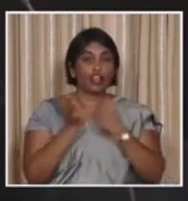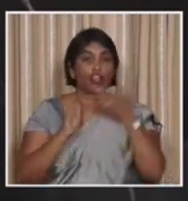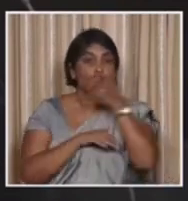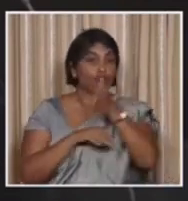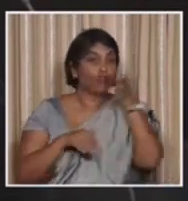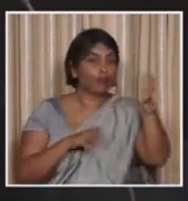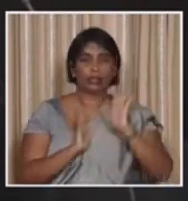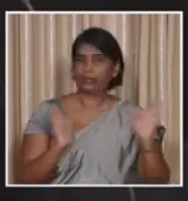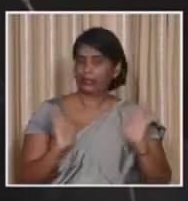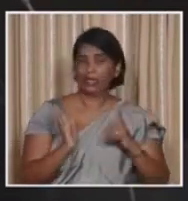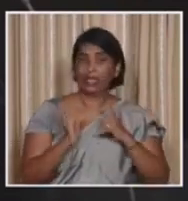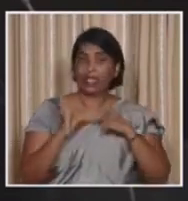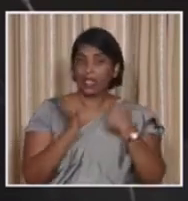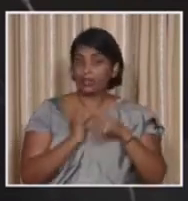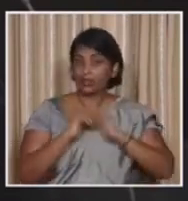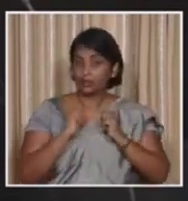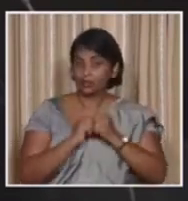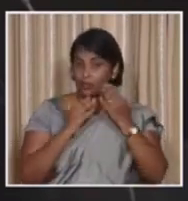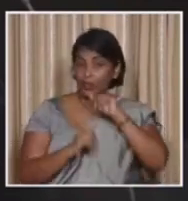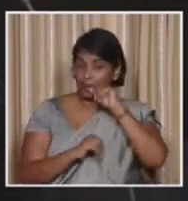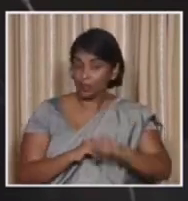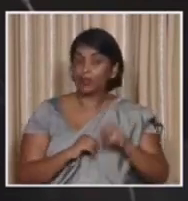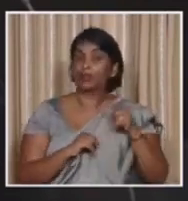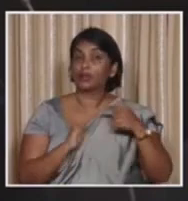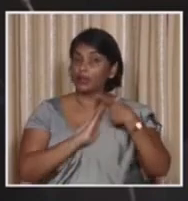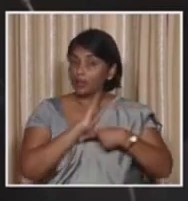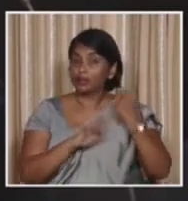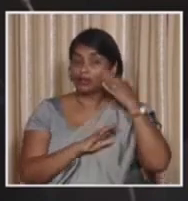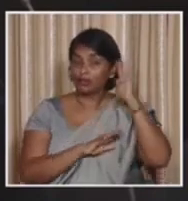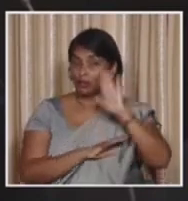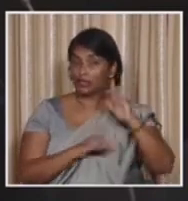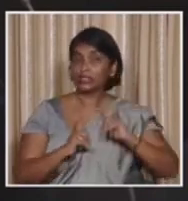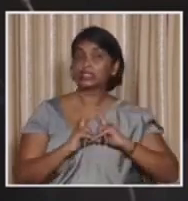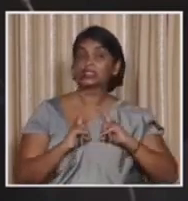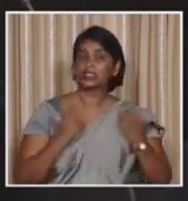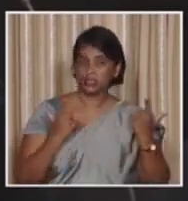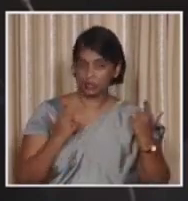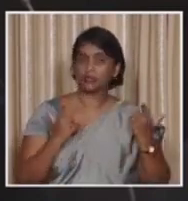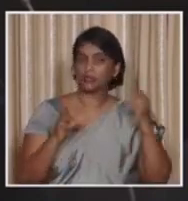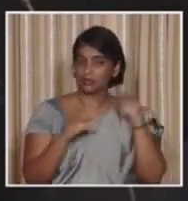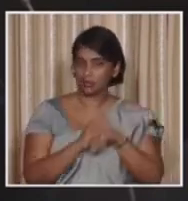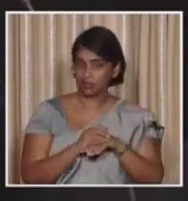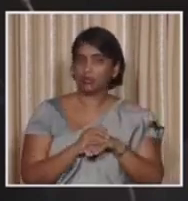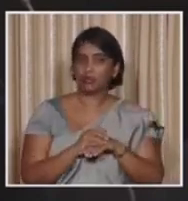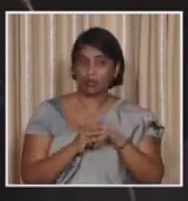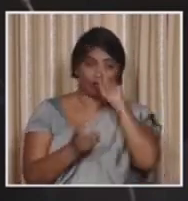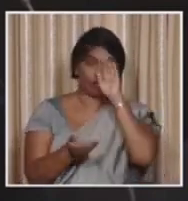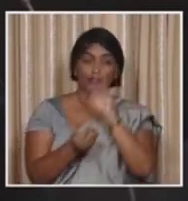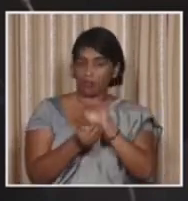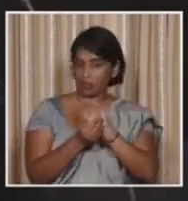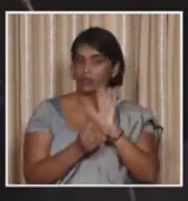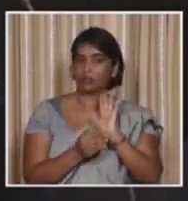අස්සේ නෙවෙයි. පනත ක්‍රියාත්මක වෙන්න ඕනේ ප්‍රායෝගිකව මේ රටේ කාන්තාවන්ගේ ජීවිත වලට දෙන ආරක්ෂාව